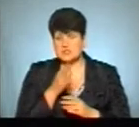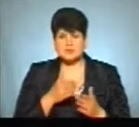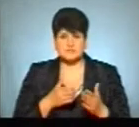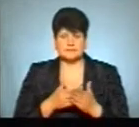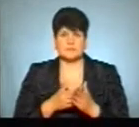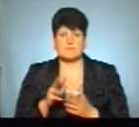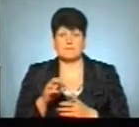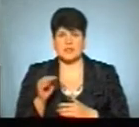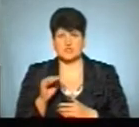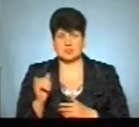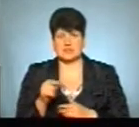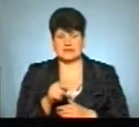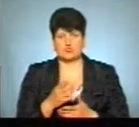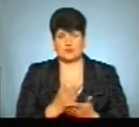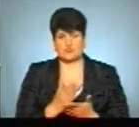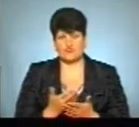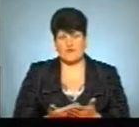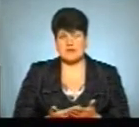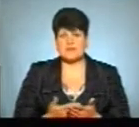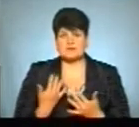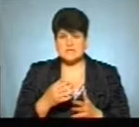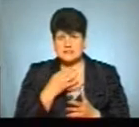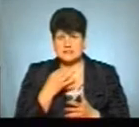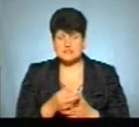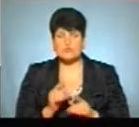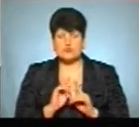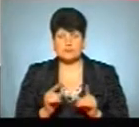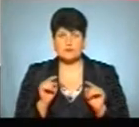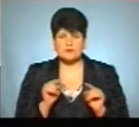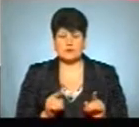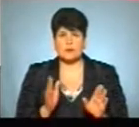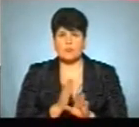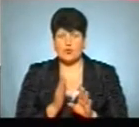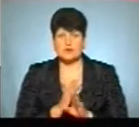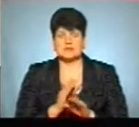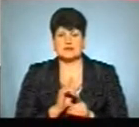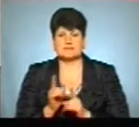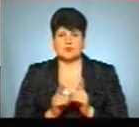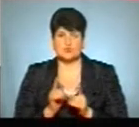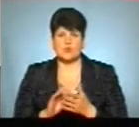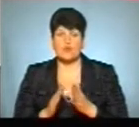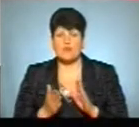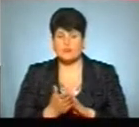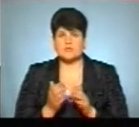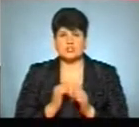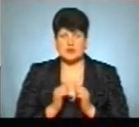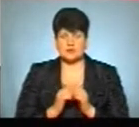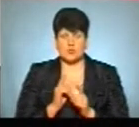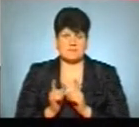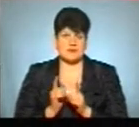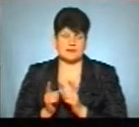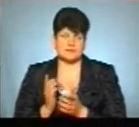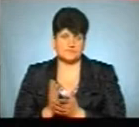їхнього існування, як я вже зазначив, особливо в тих погодних, змінюваних погодних умовах, які в нас дуже часто міняються,